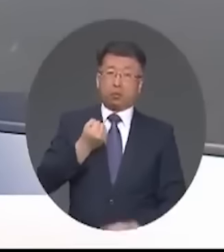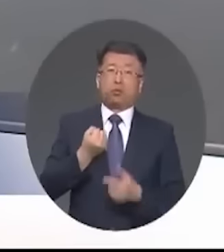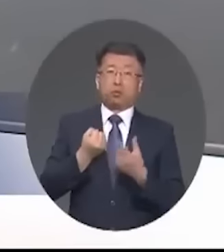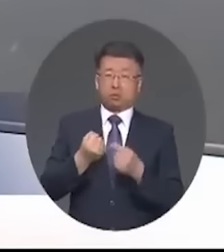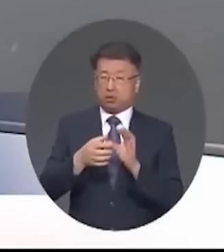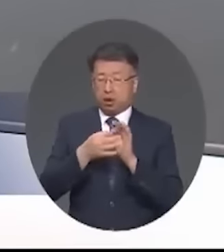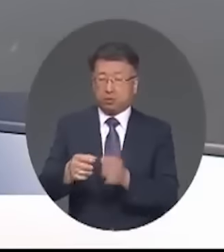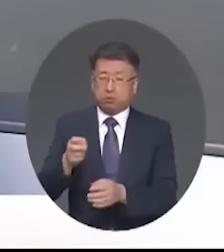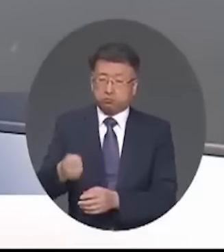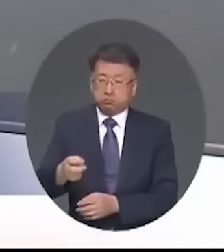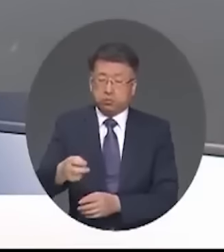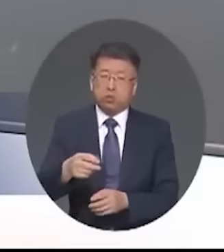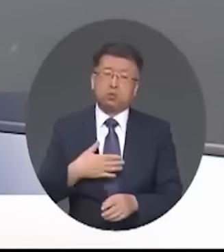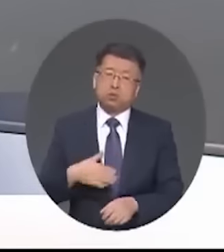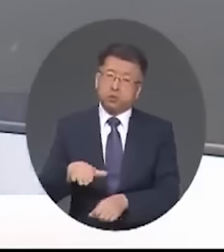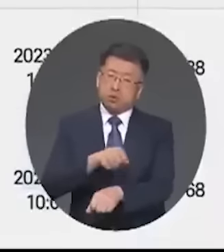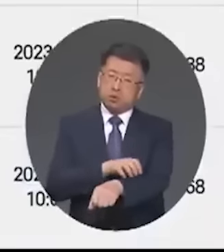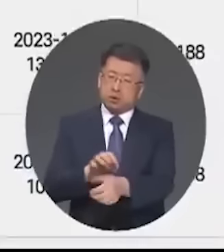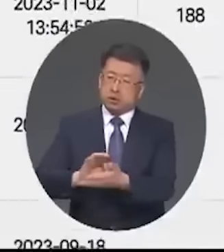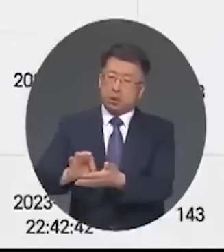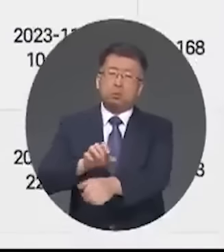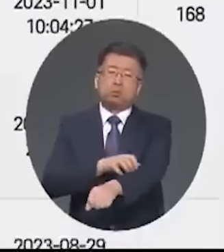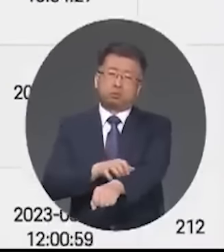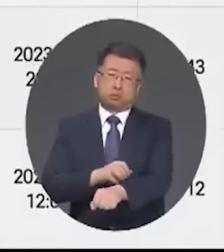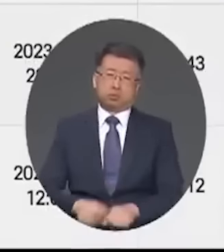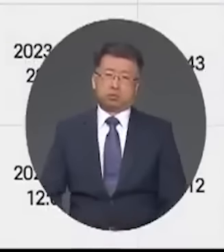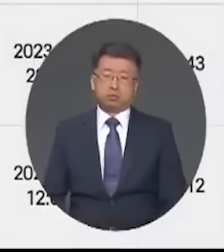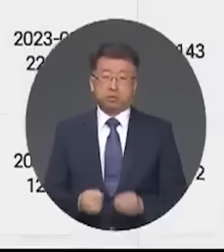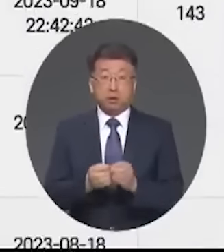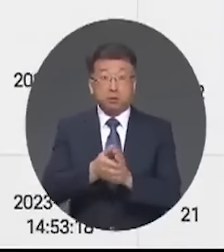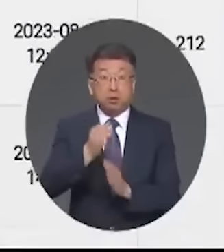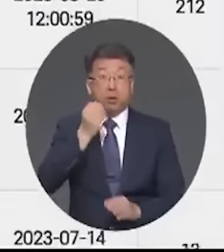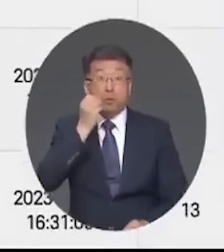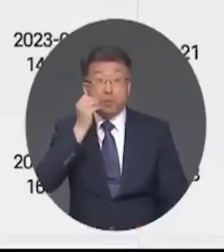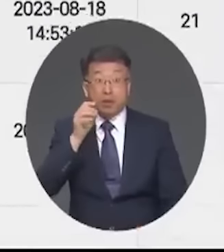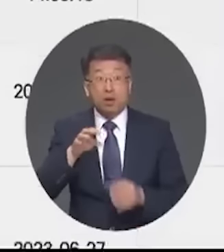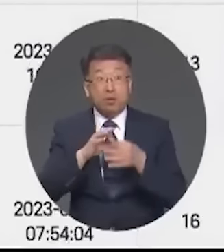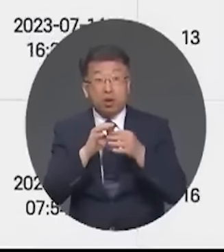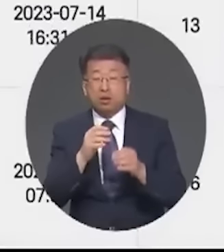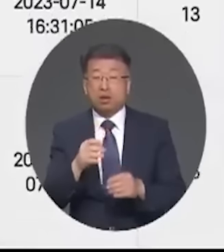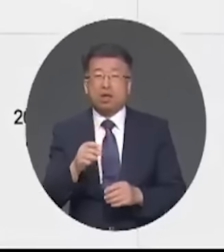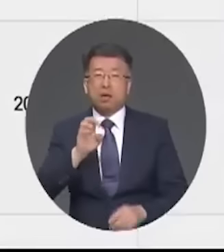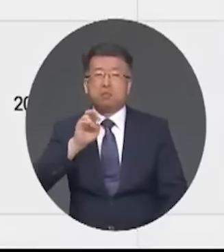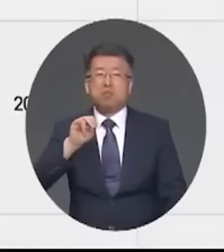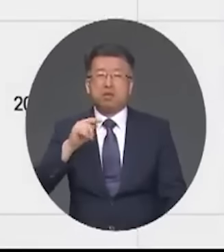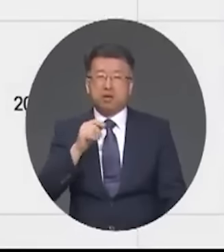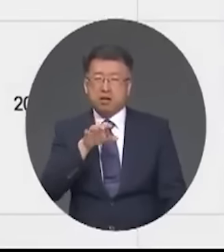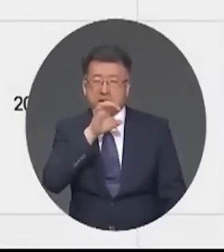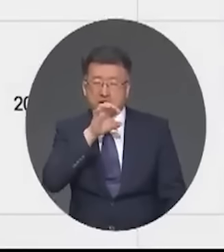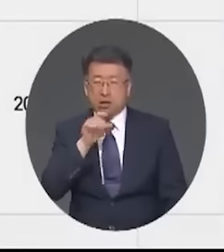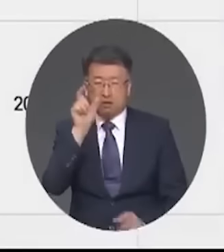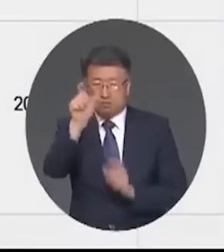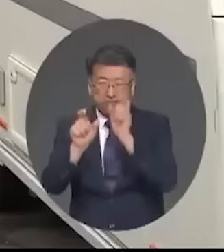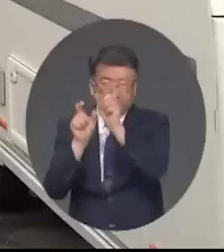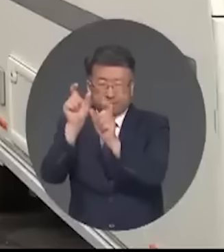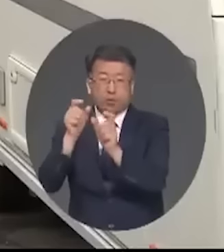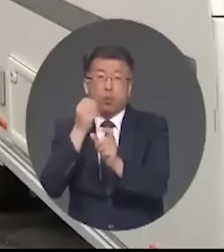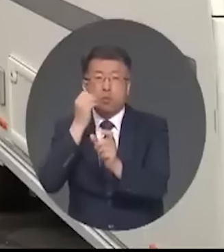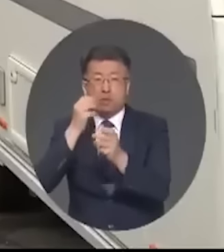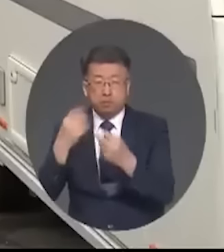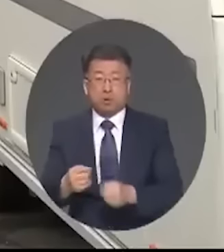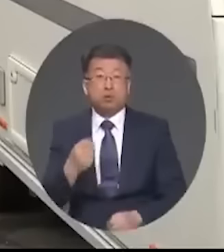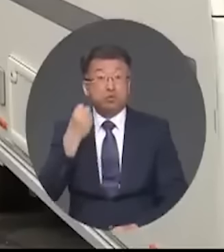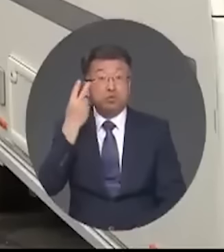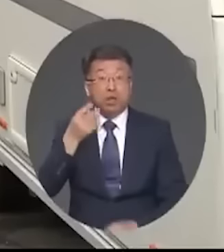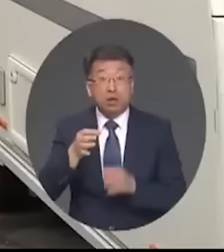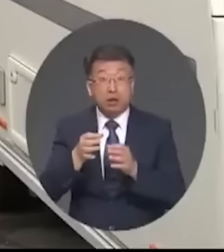계속 쓰니까 우리가 좀 불편합니다. 창원시 홈페이지엔 관련 민원이 수년째 올라오고 있습니다. 두 달 이상